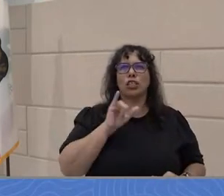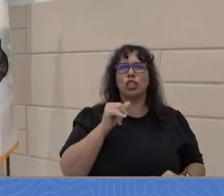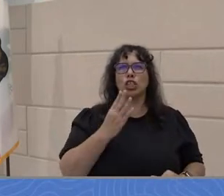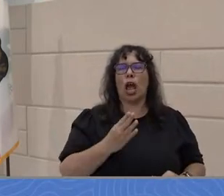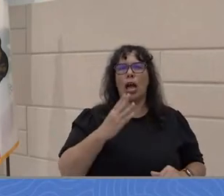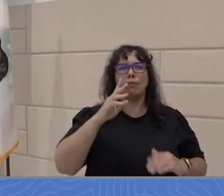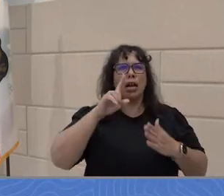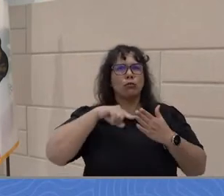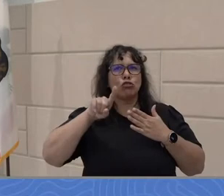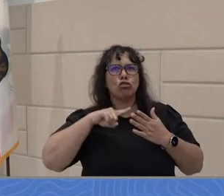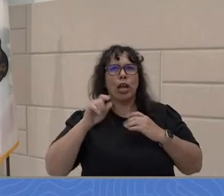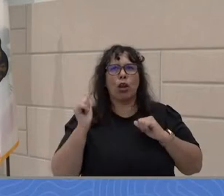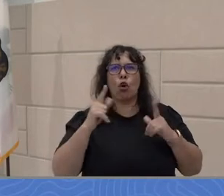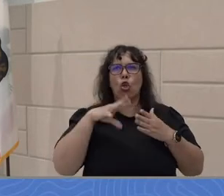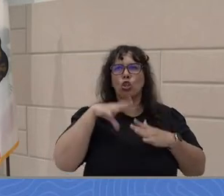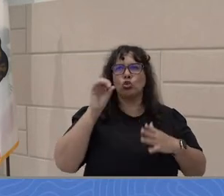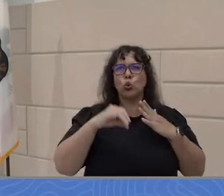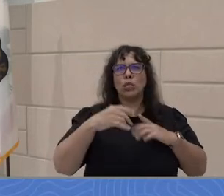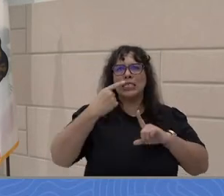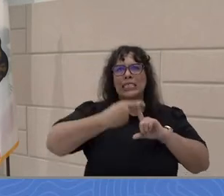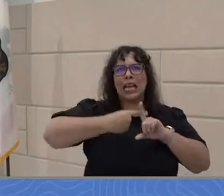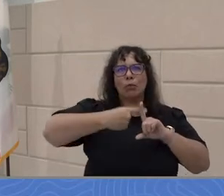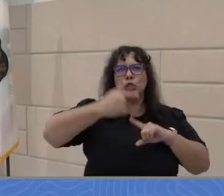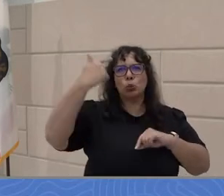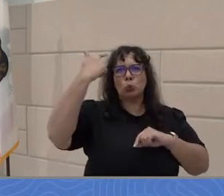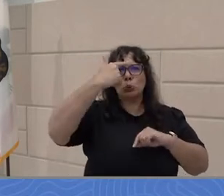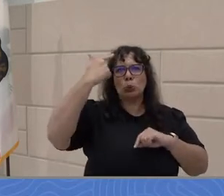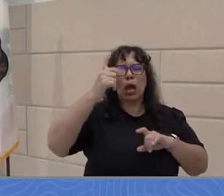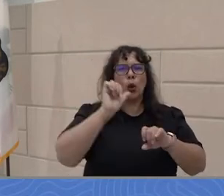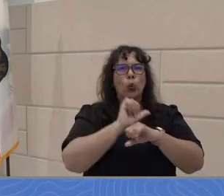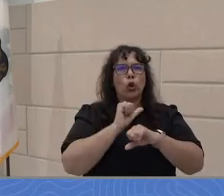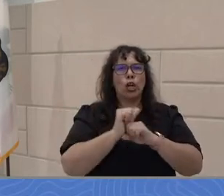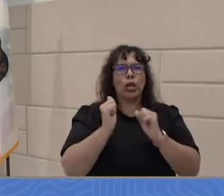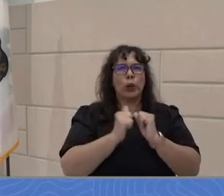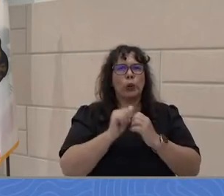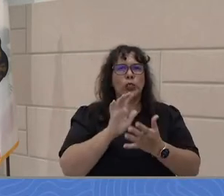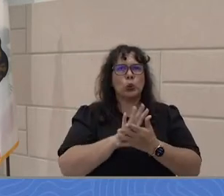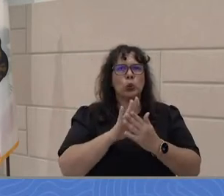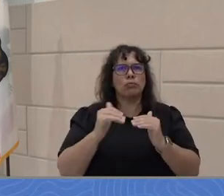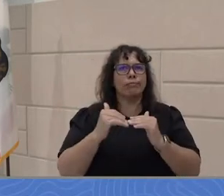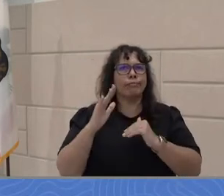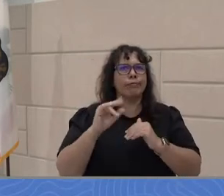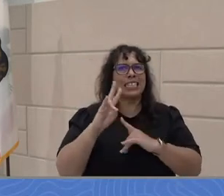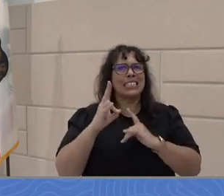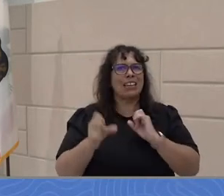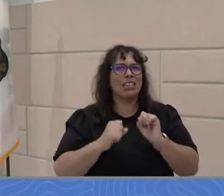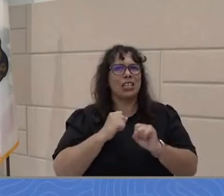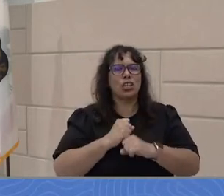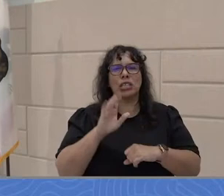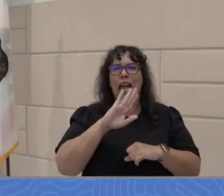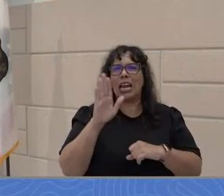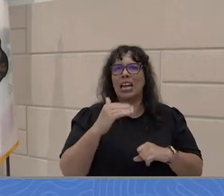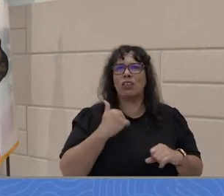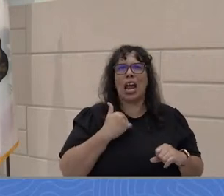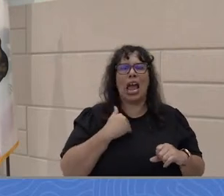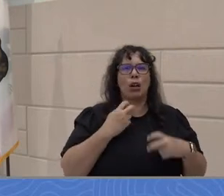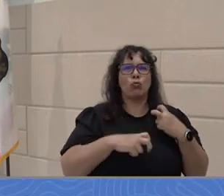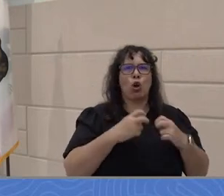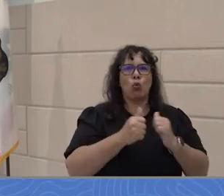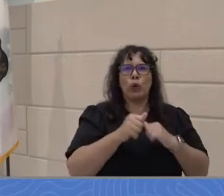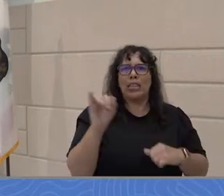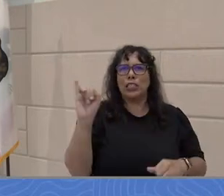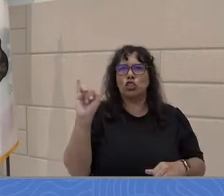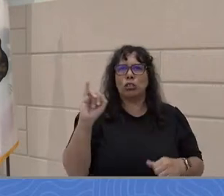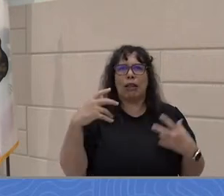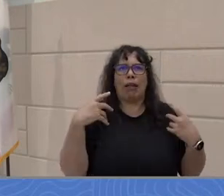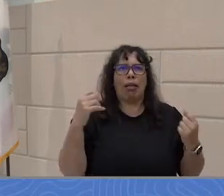ស់គេហើយគាត់ធ្វើ កាឲ្យសាលារៀននឹងអរិយាពេល11ឆ្នាំម